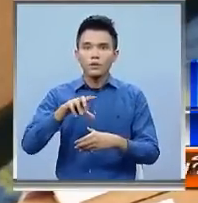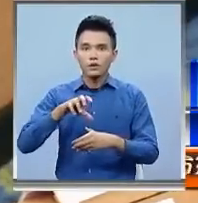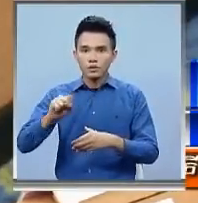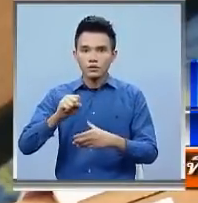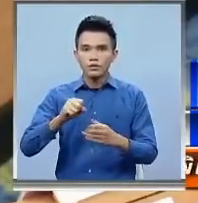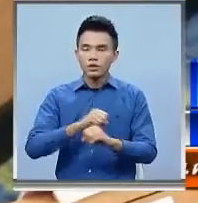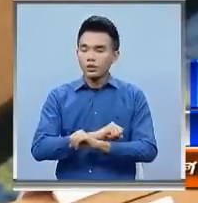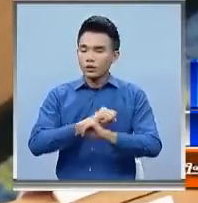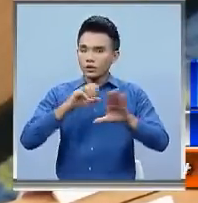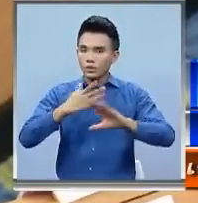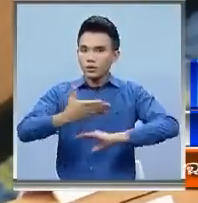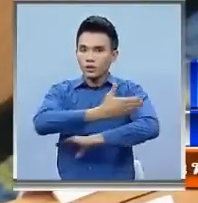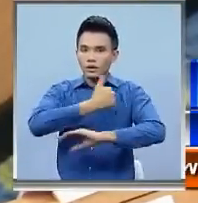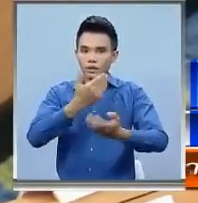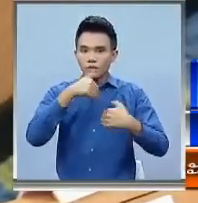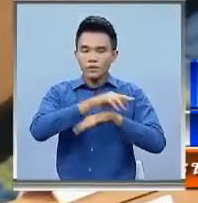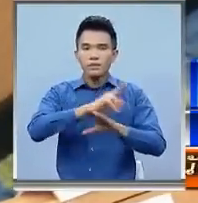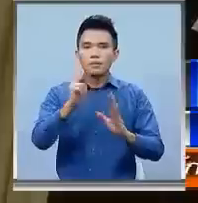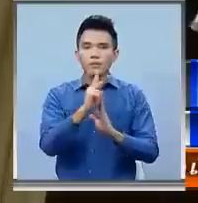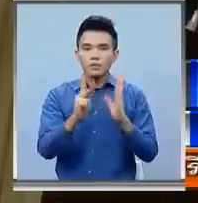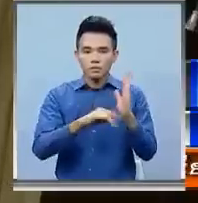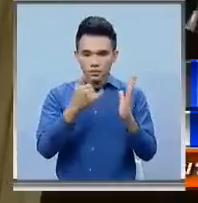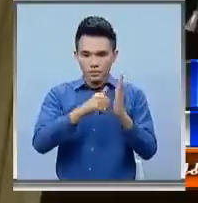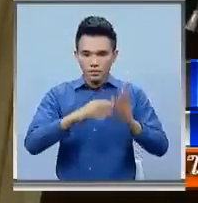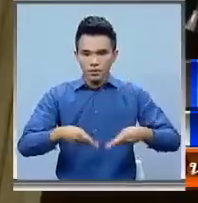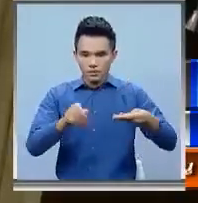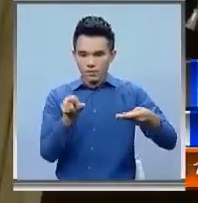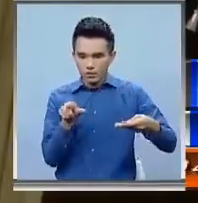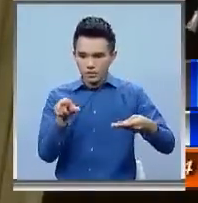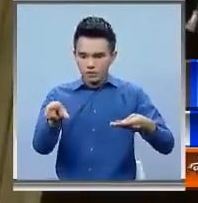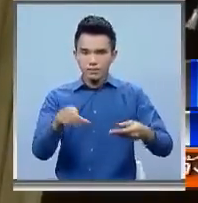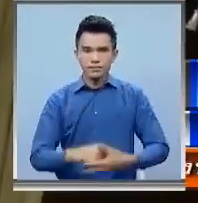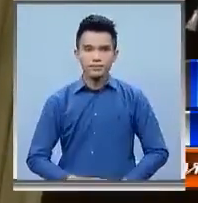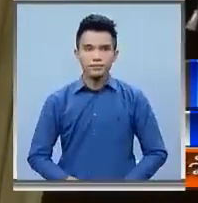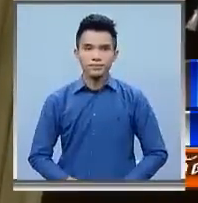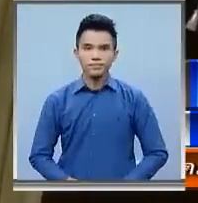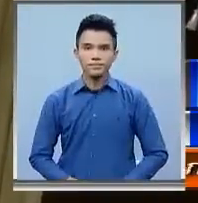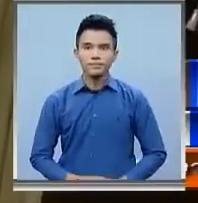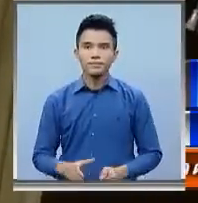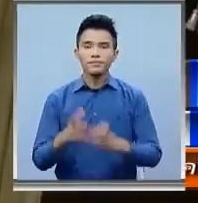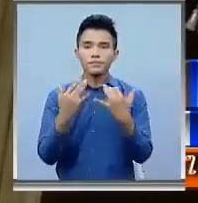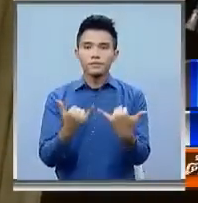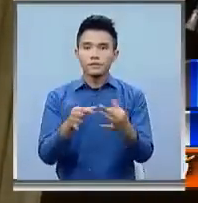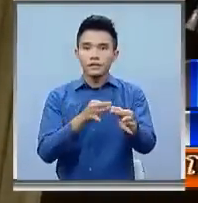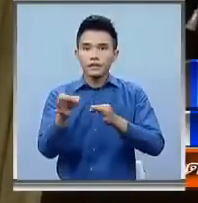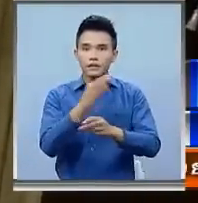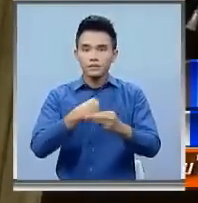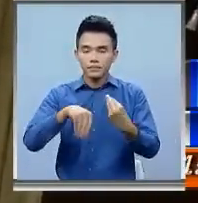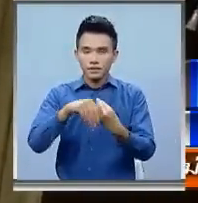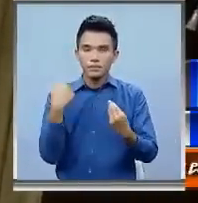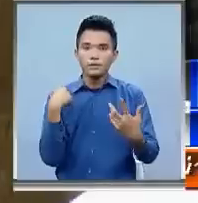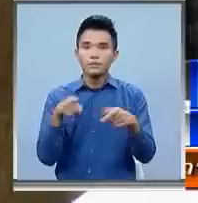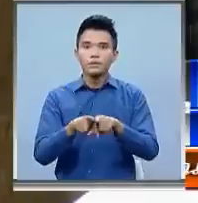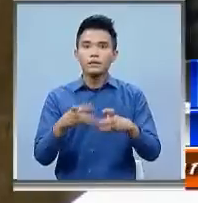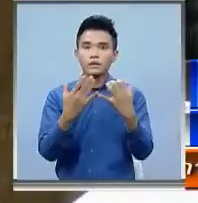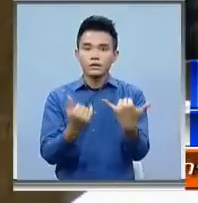เมืองกรณีร่วมกันออกกฎหมายนิรโทษกรรมและเสียบบัตรลงคะแนนแทนกันหรือไม่เรื่องนี้นายวิชาชี้แจงว่าทั้ง 2กรณีอยู่ระหว่างการไต่